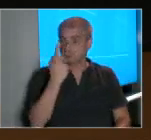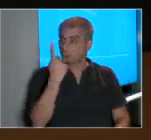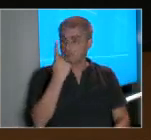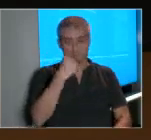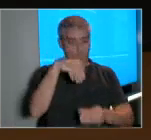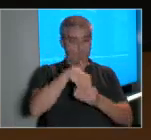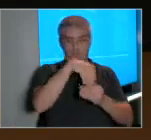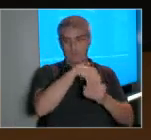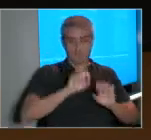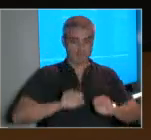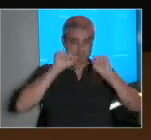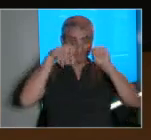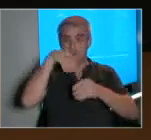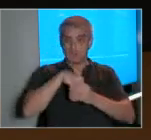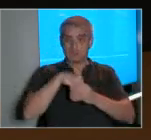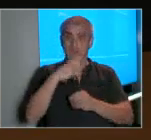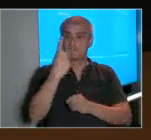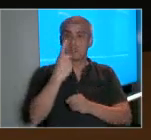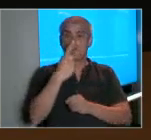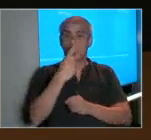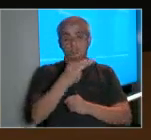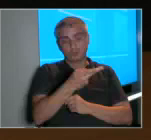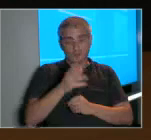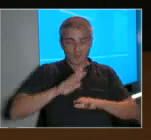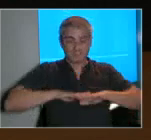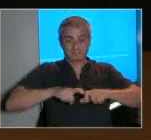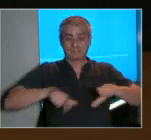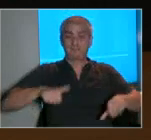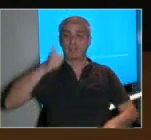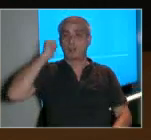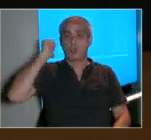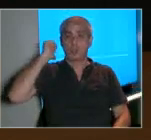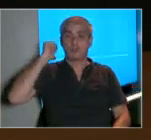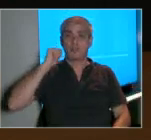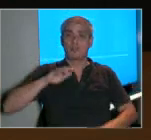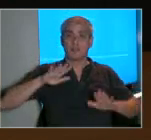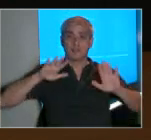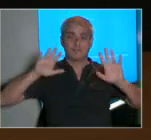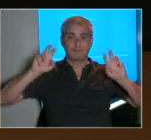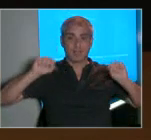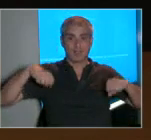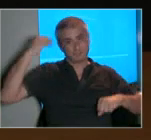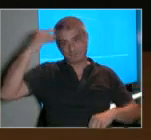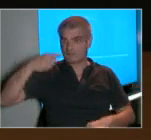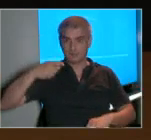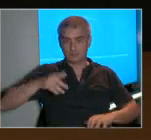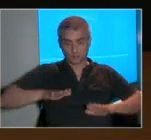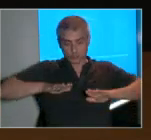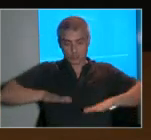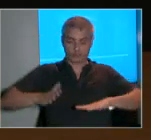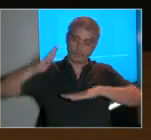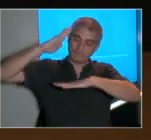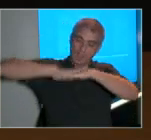אחד מתאי המטען, ואחד מהם שוכב על הספסל האחורי, ונשיא הגוזל הפלסטיני